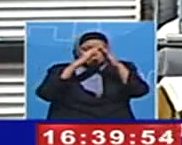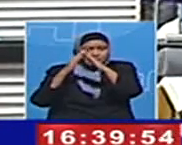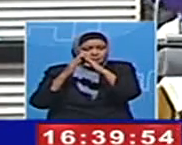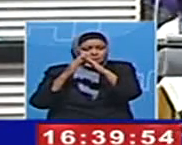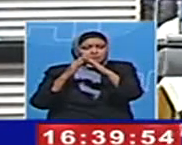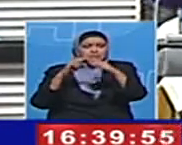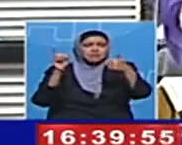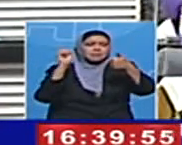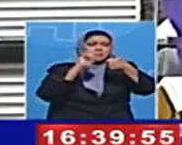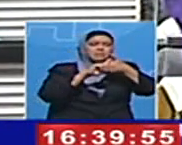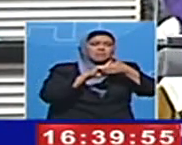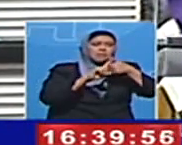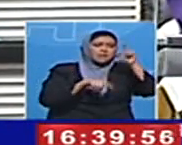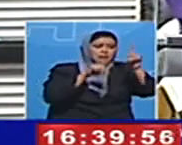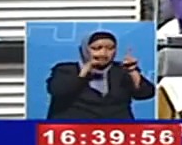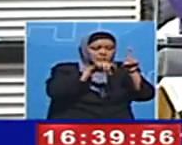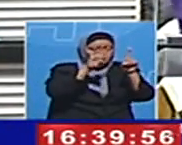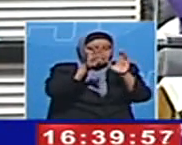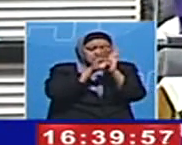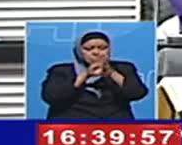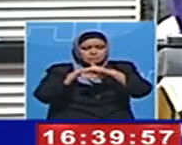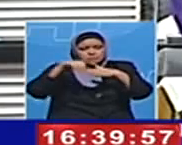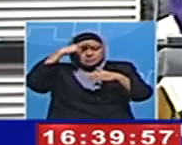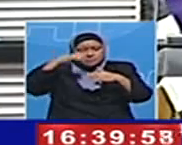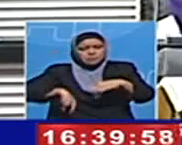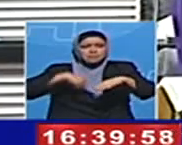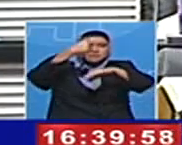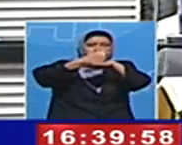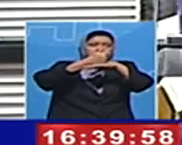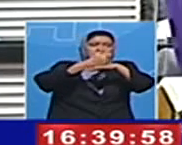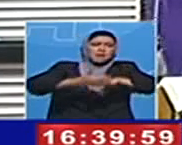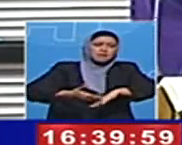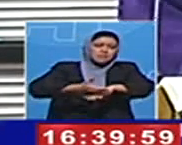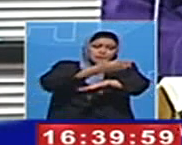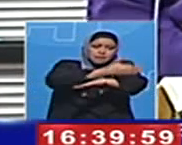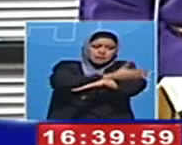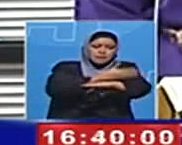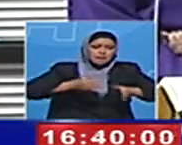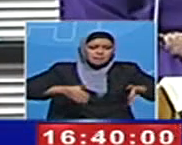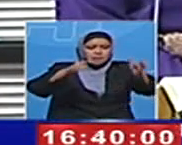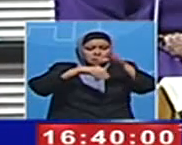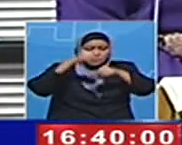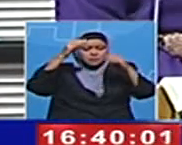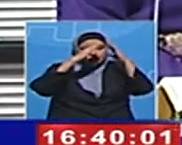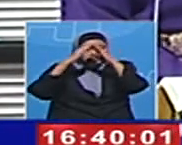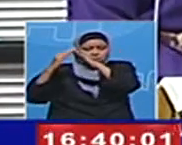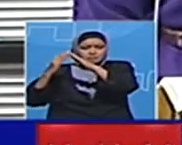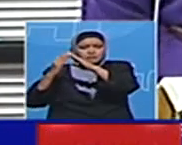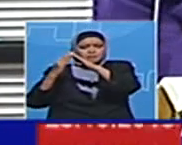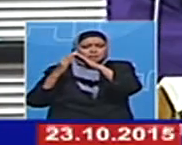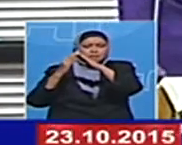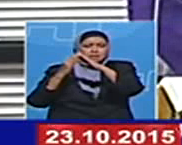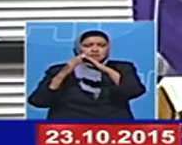r.4 bilion bagi membina serta menaik taraf Jalan luar Bandar sebanyang 700 KM di seluruh